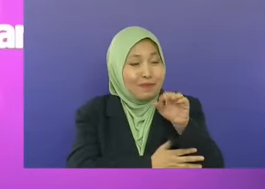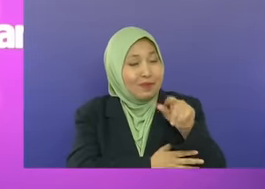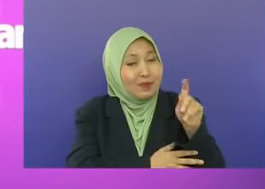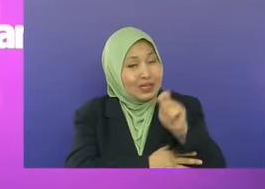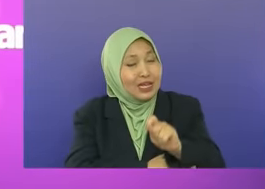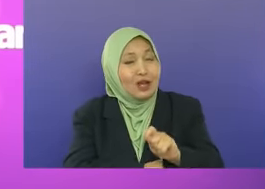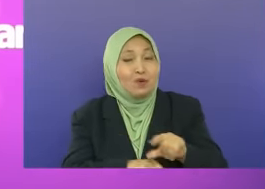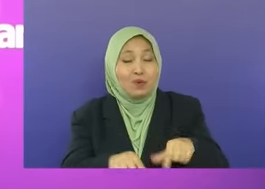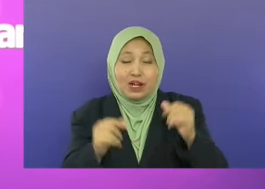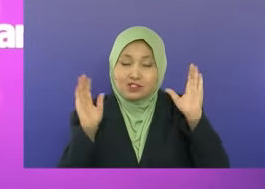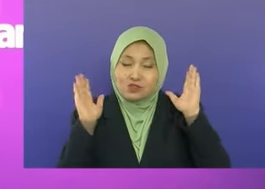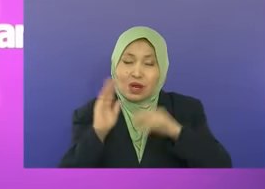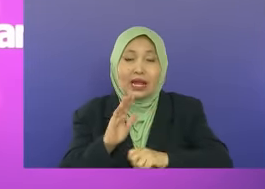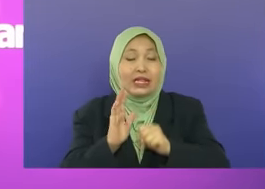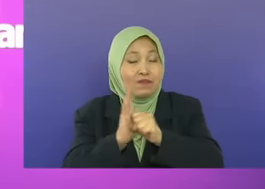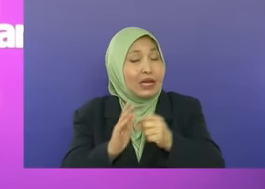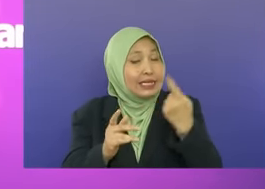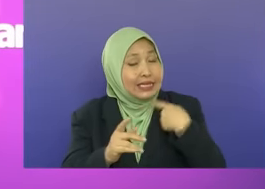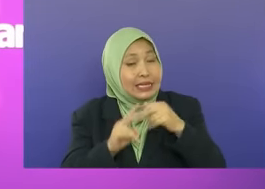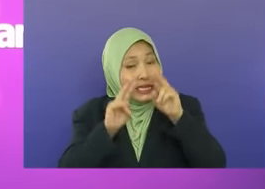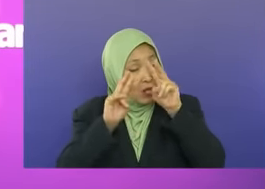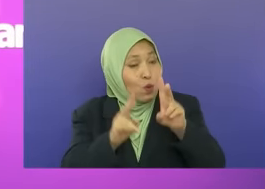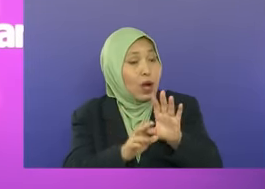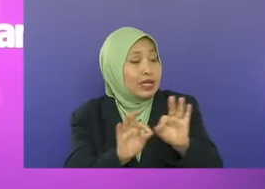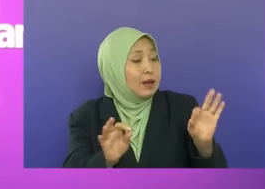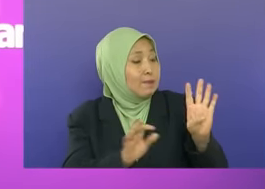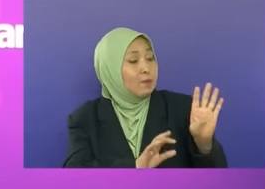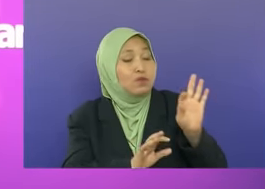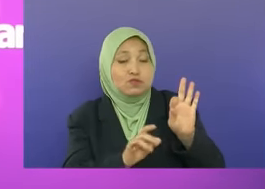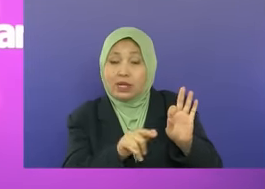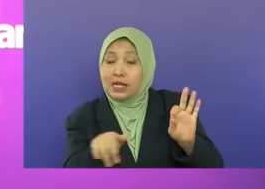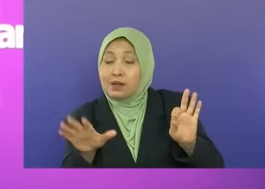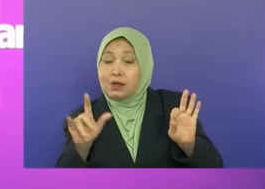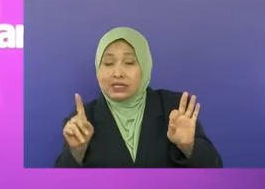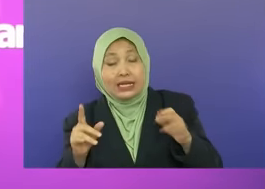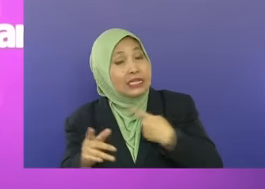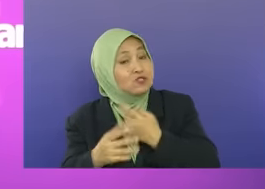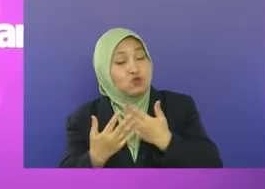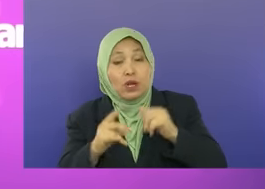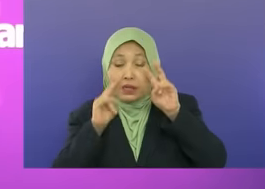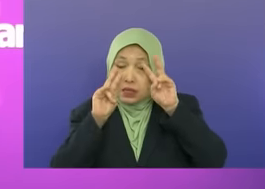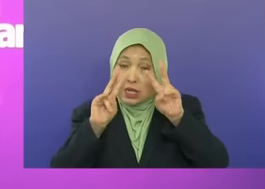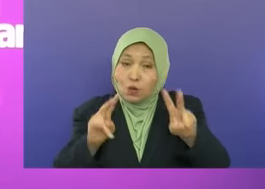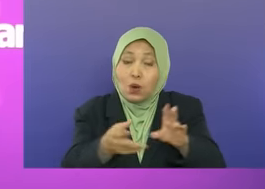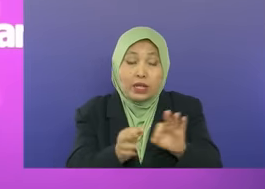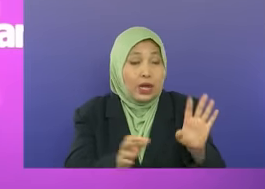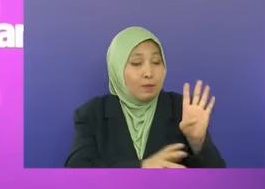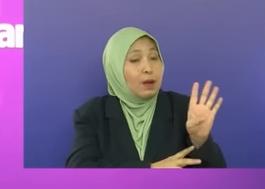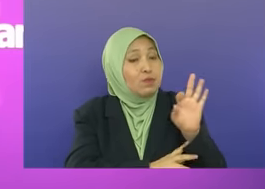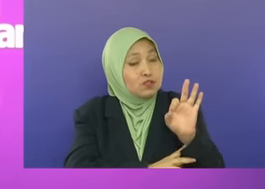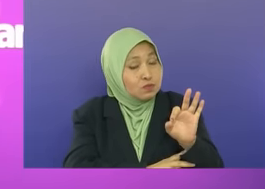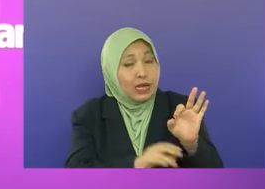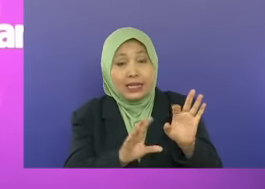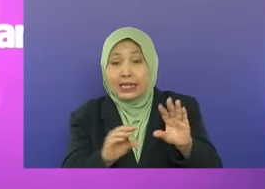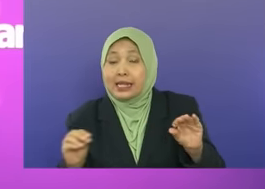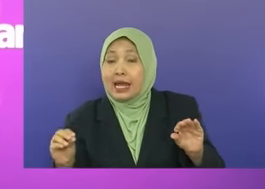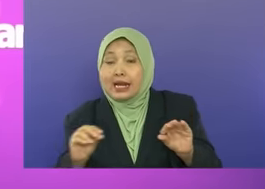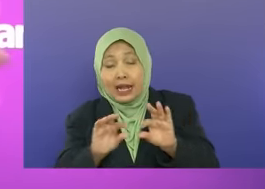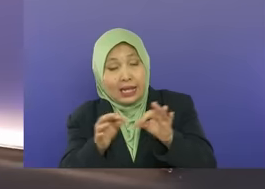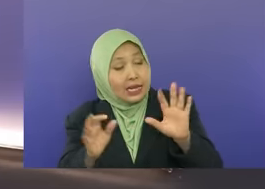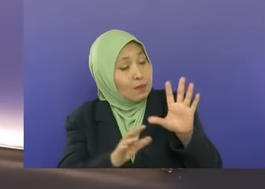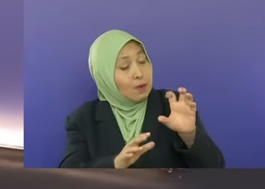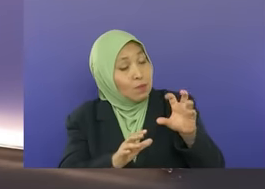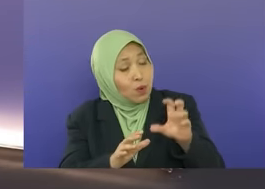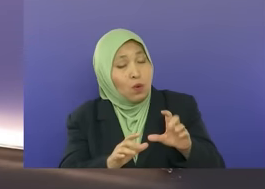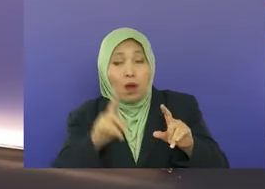untuk sama-sama kita melihat pada ayat 49 hingga 51 dan sudah pun kita melihat kepada ayat 49 dan ayat 50 di mana